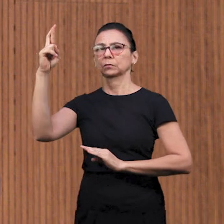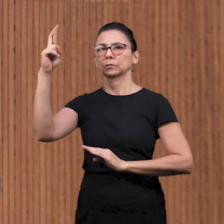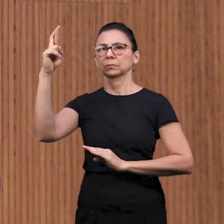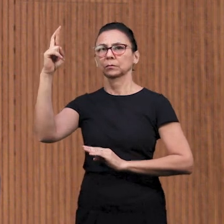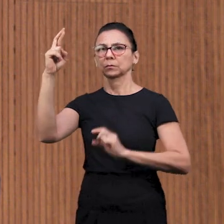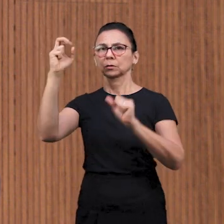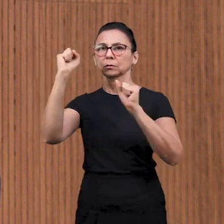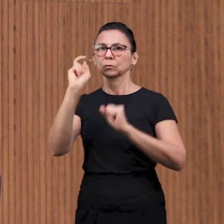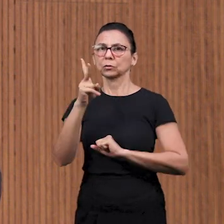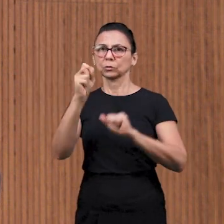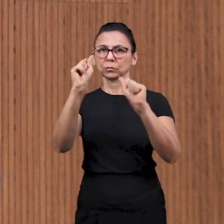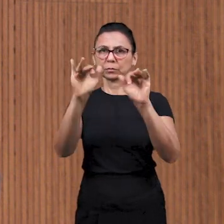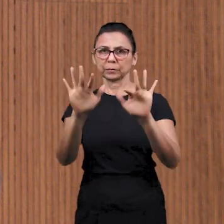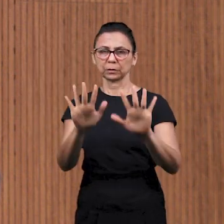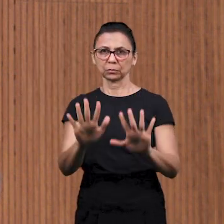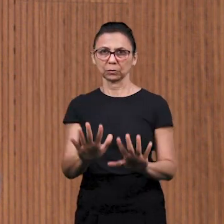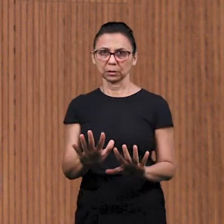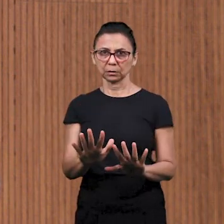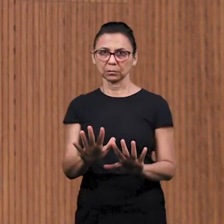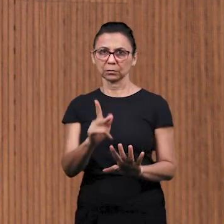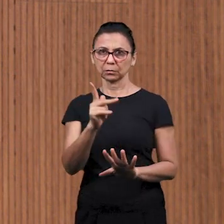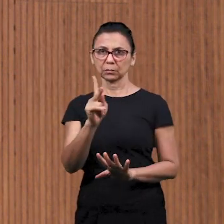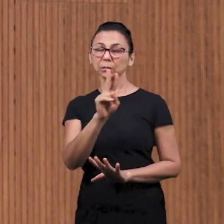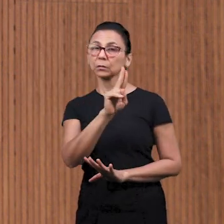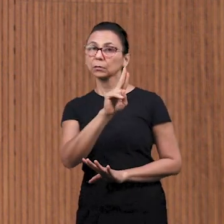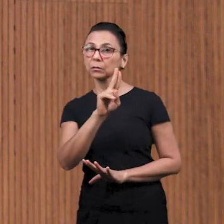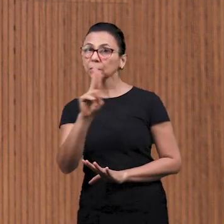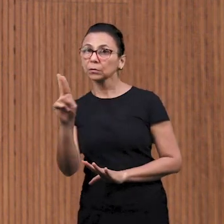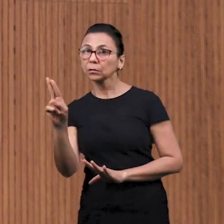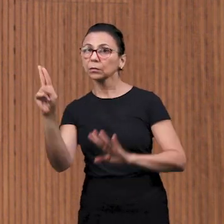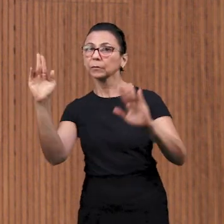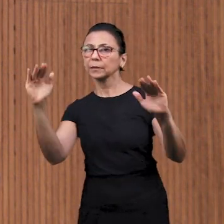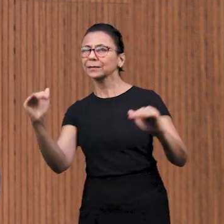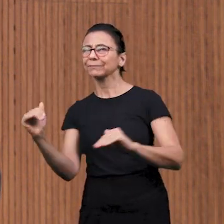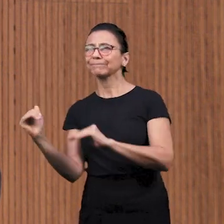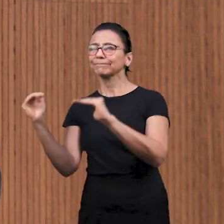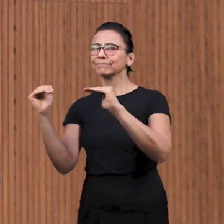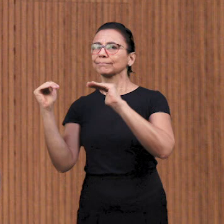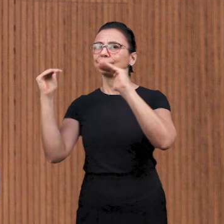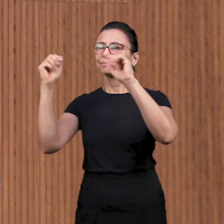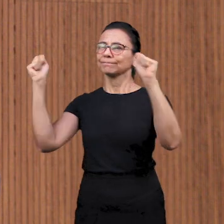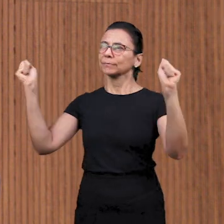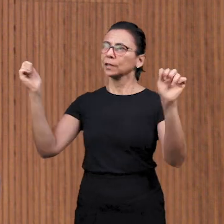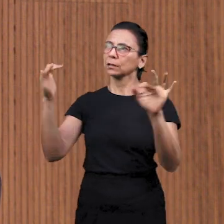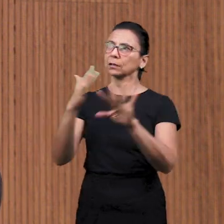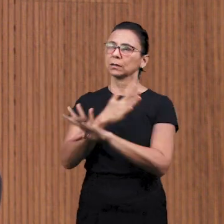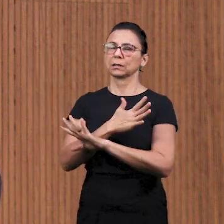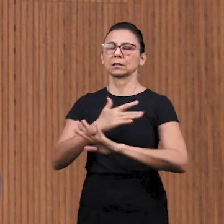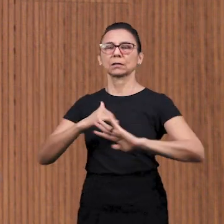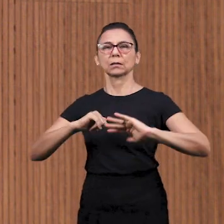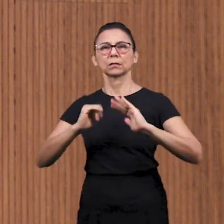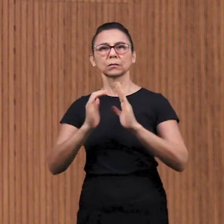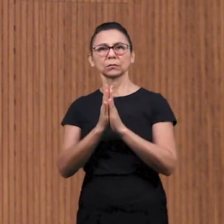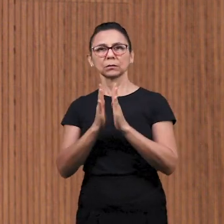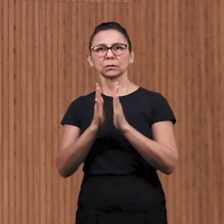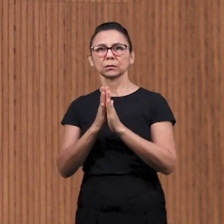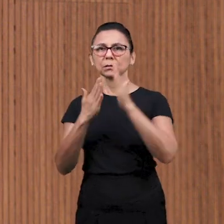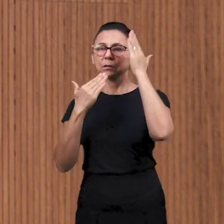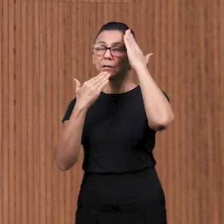Твоя защита пребудет над нами, и чтобы Твое имя прославлялось среди нас, мы молимся к